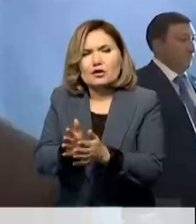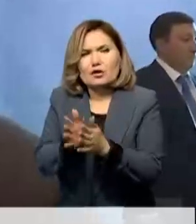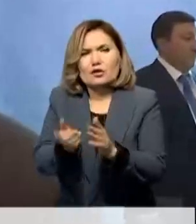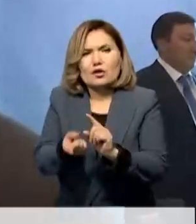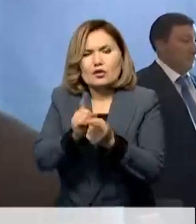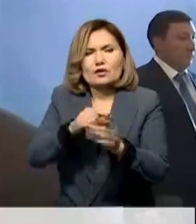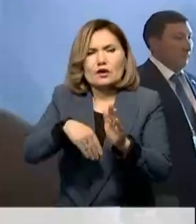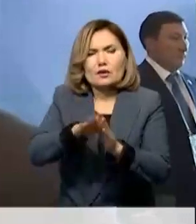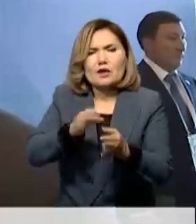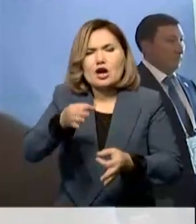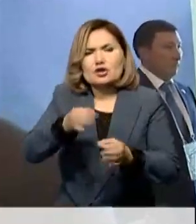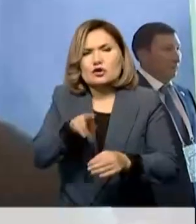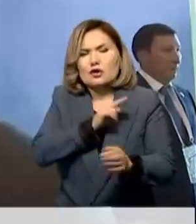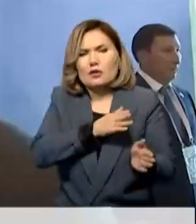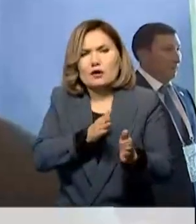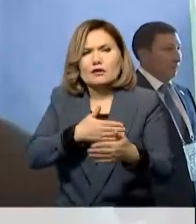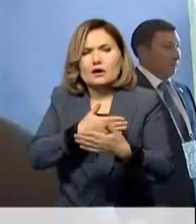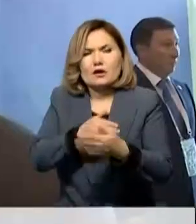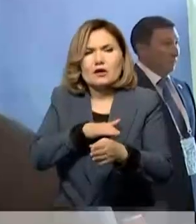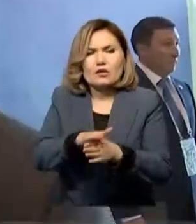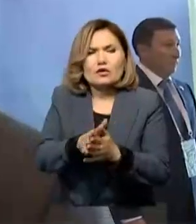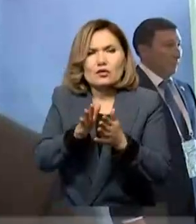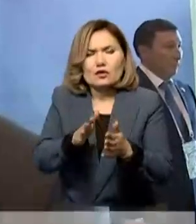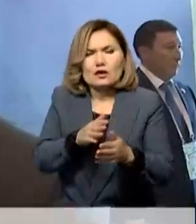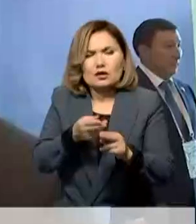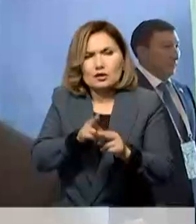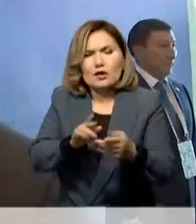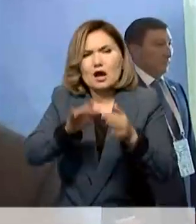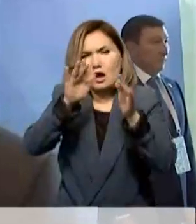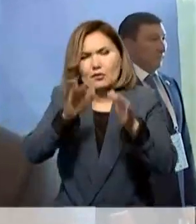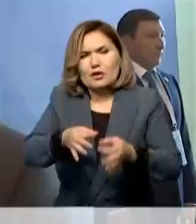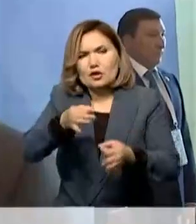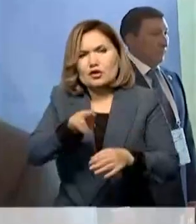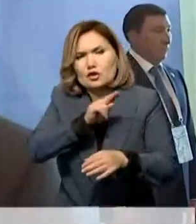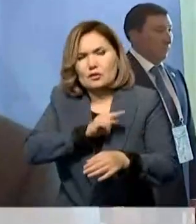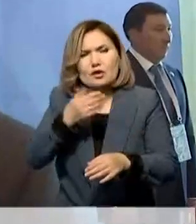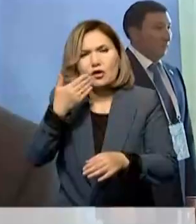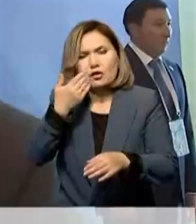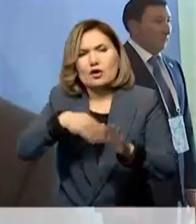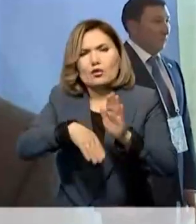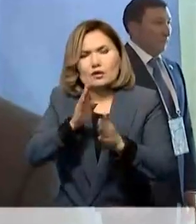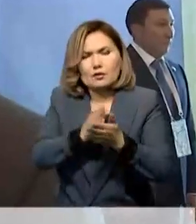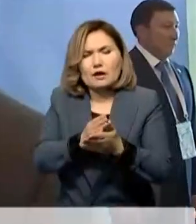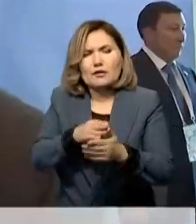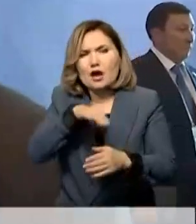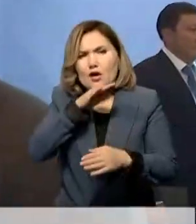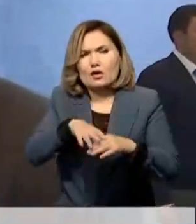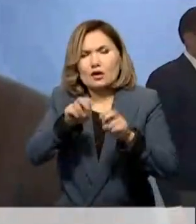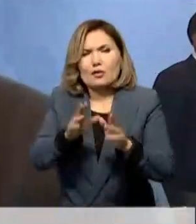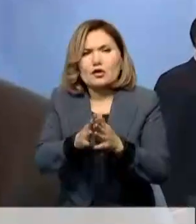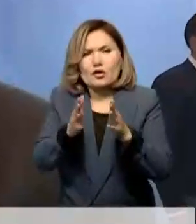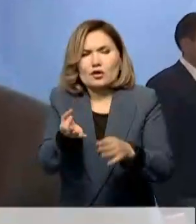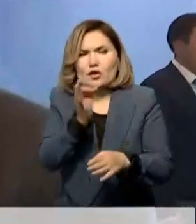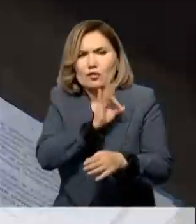бар. Бұл үрдіске сот саласының да белсене атсалысуы қуантады. Сандық жүйе судьялардың жұмысын жеңілдетеді, әрі кәсіби тұрғыда өсуіне